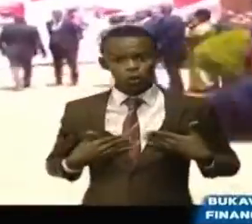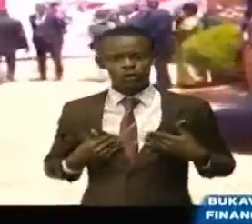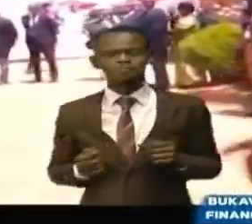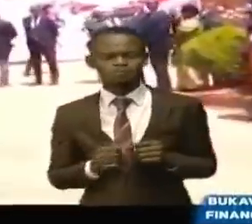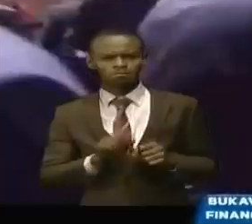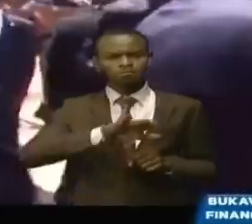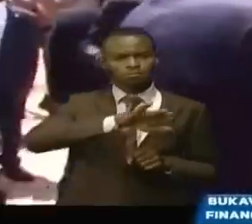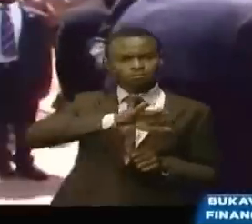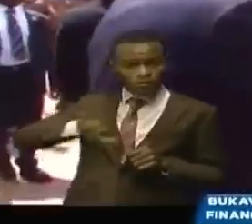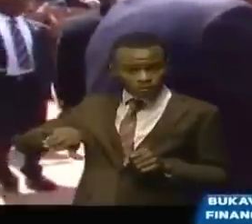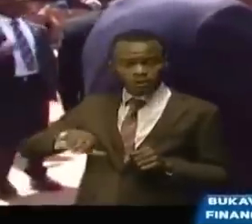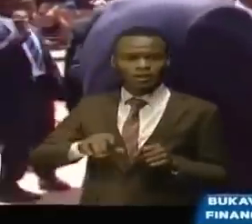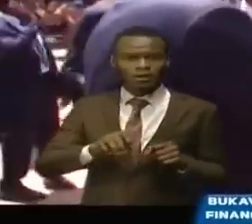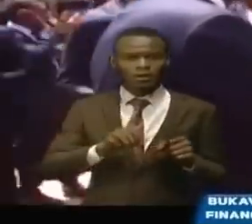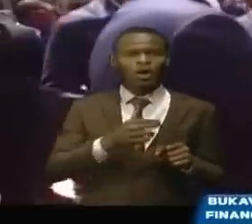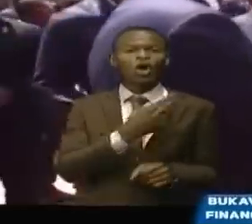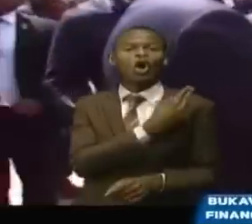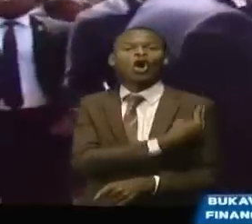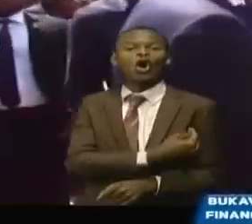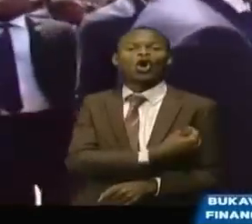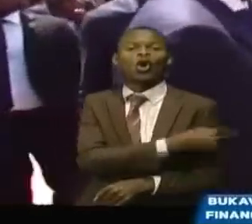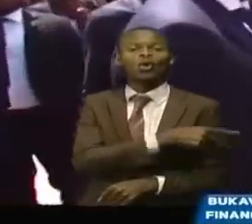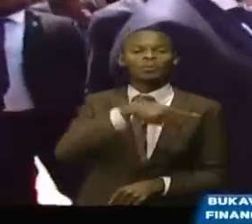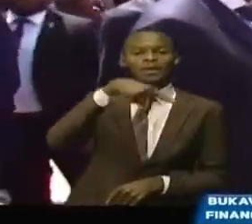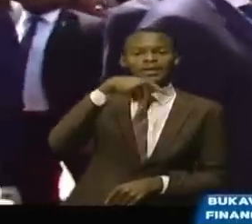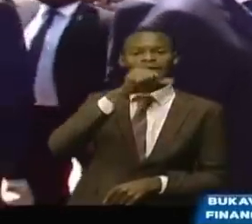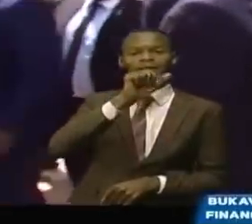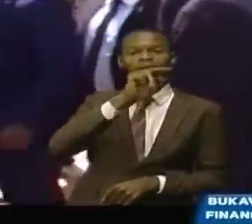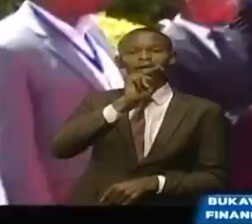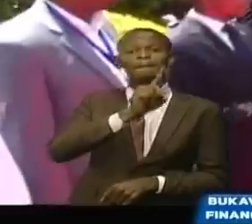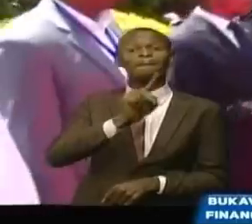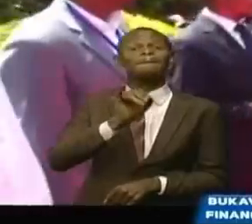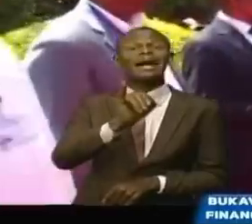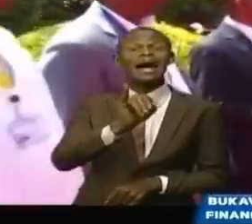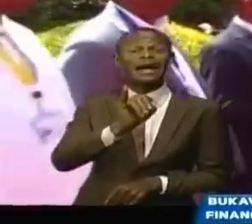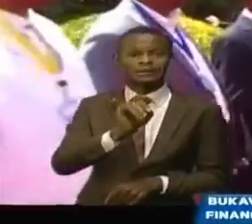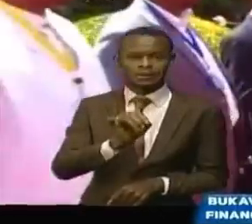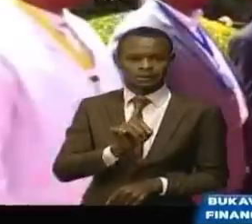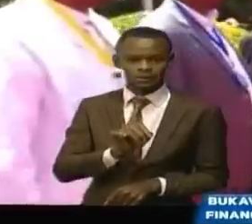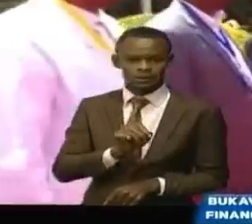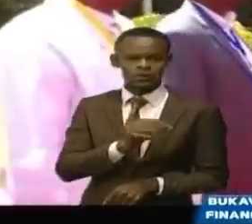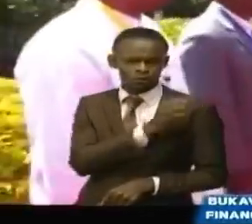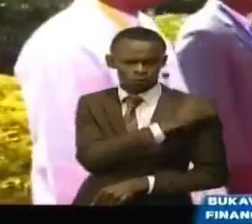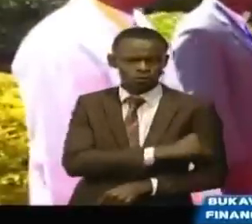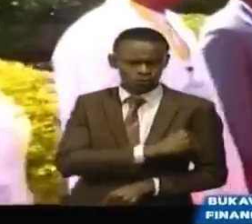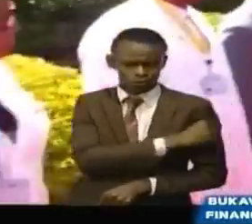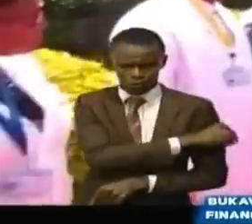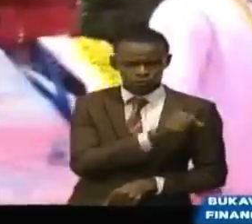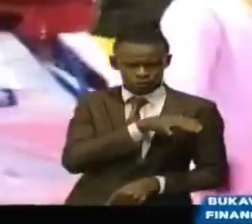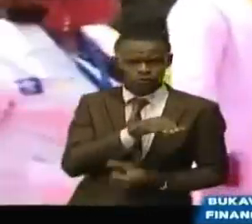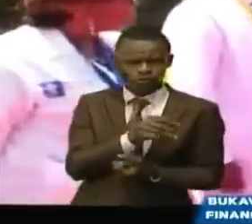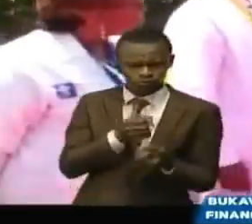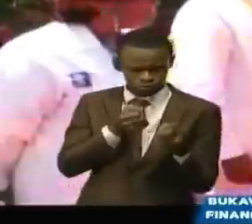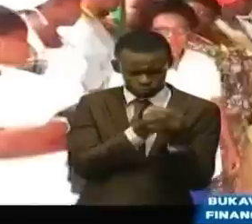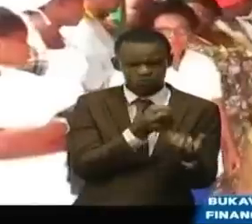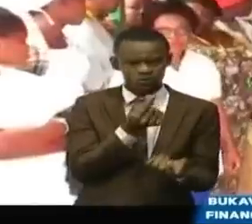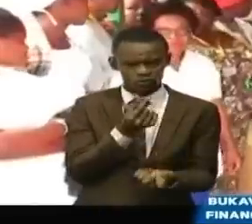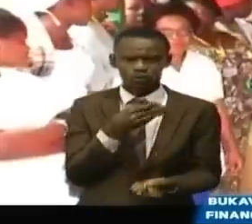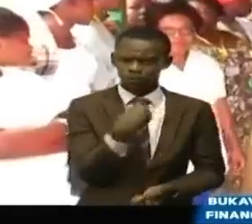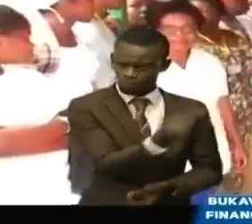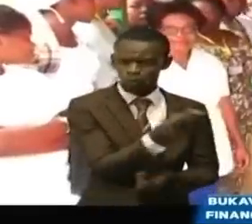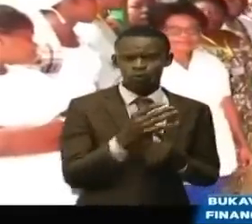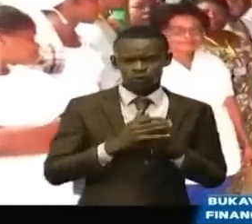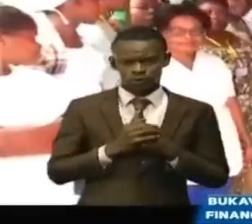est l'hôpital des Panzi. Son médecin directeur et tous les personnels étaient tout heureux d'accueillir ces jours leur bailleur des fonds.